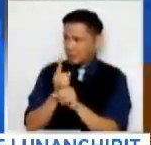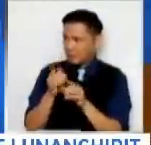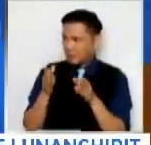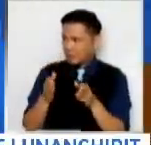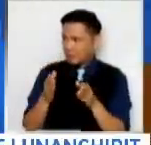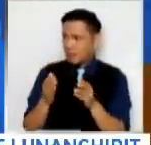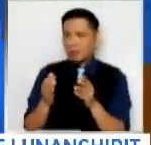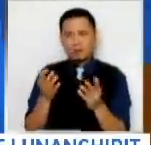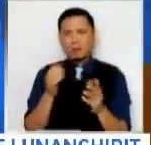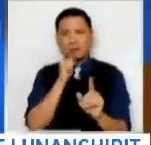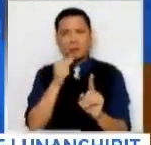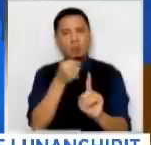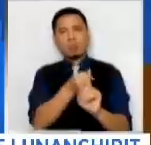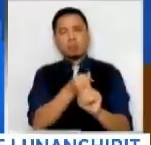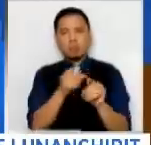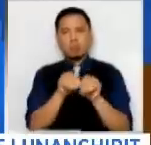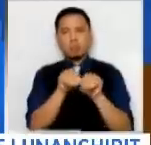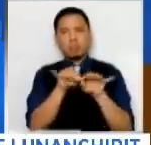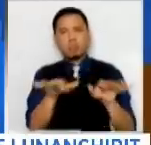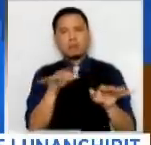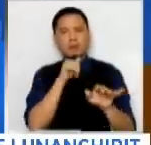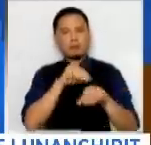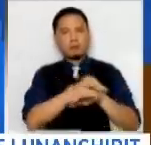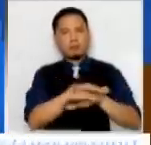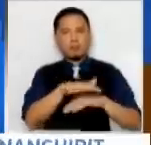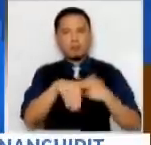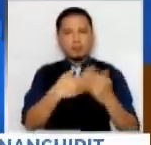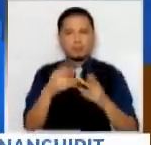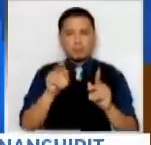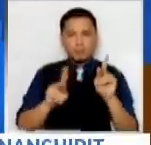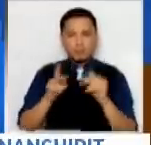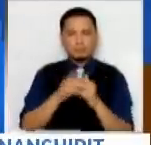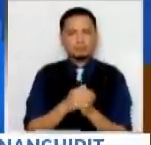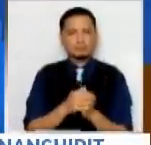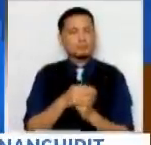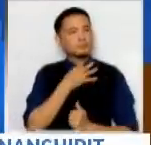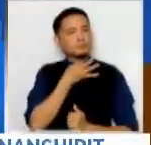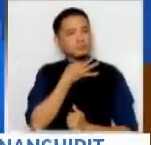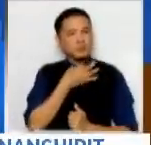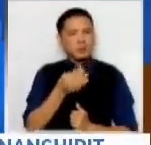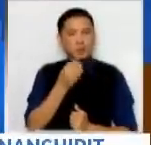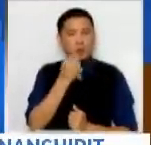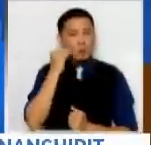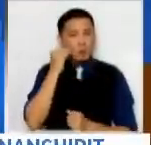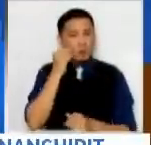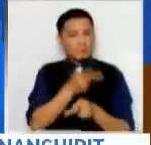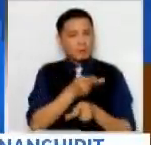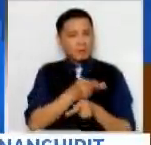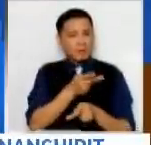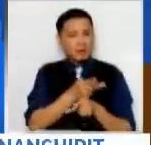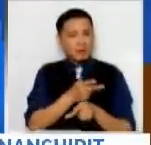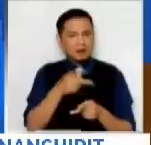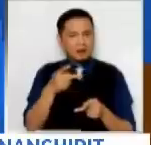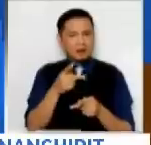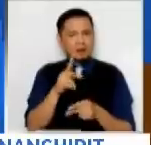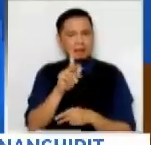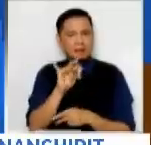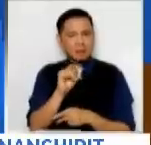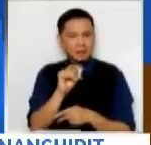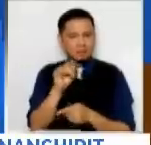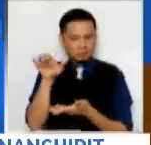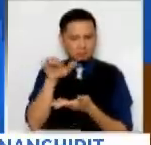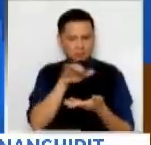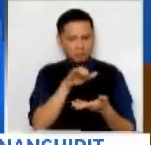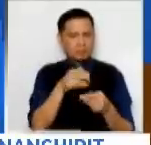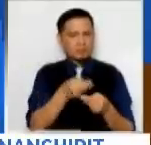ang DOH, na mamigay po kayo ng mga home care packages, no, na para ho doon sa mga COVID-19 patients natin. Ano-ano ho ba yung mga laman